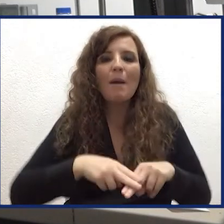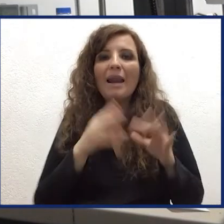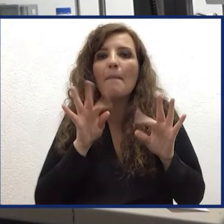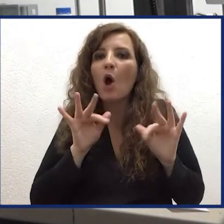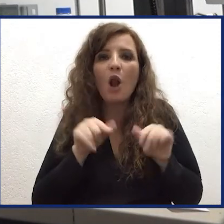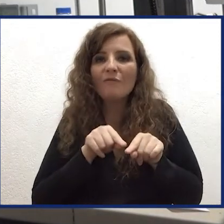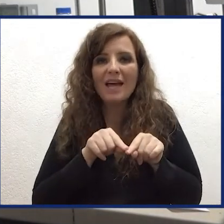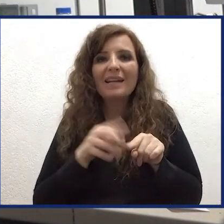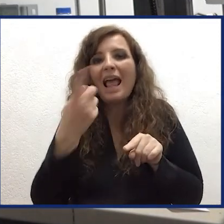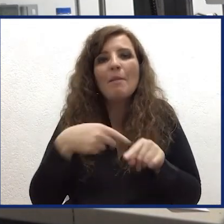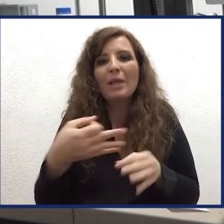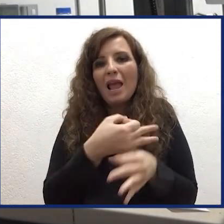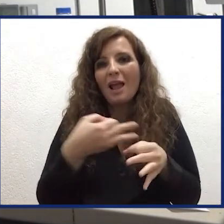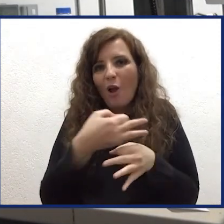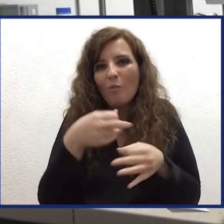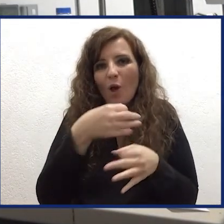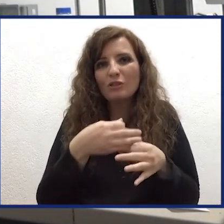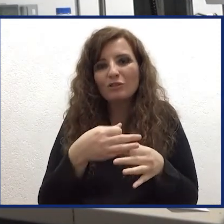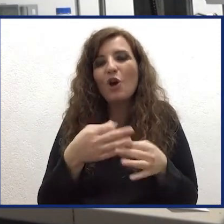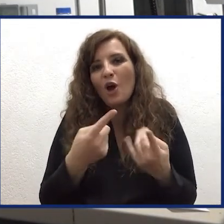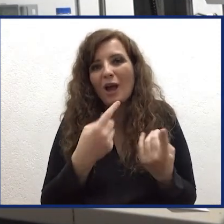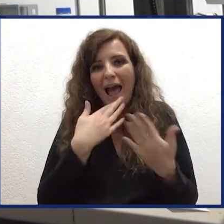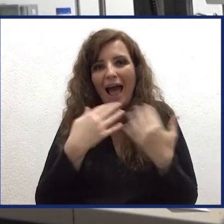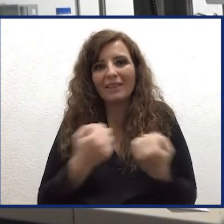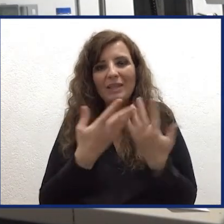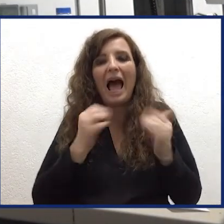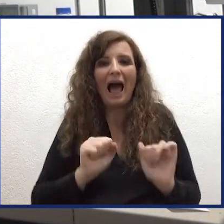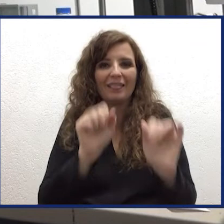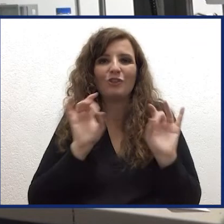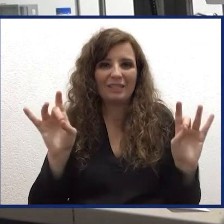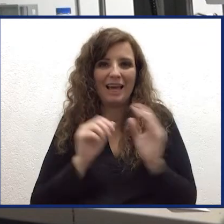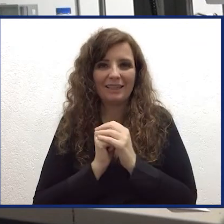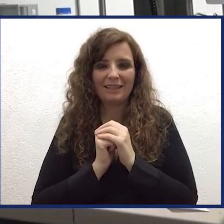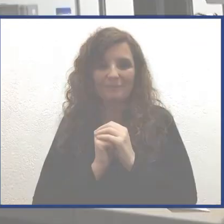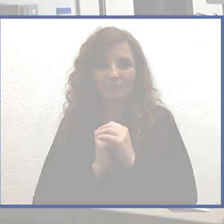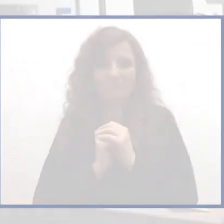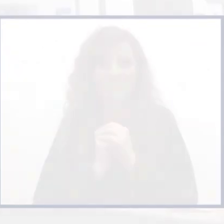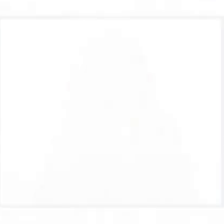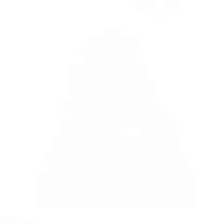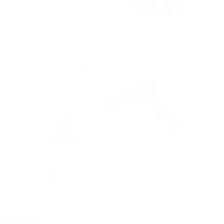la polvere del composto con attività appunto antiossidante e termica.